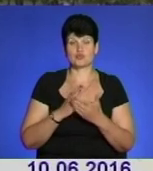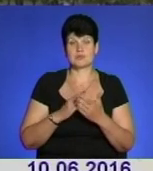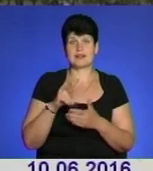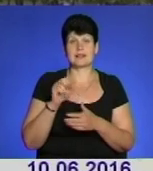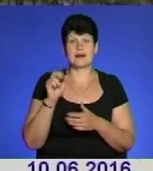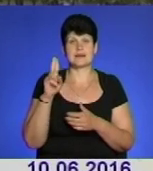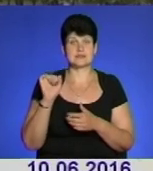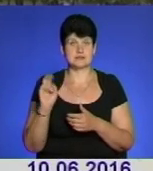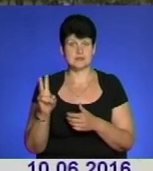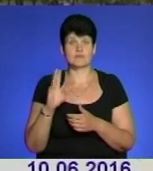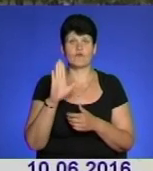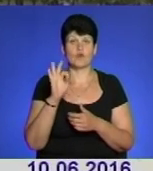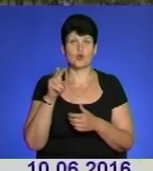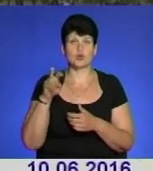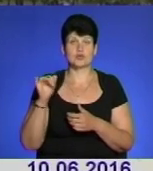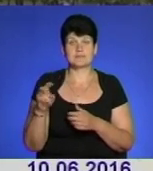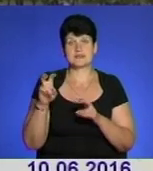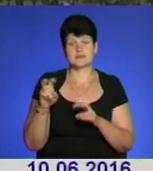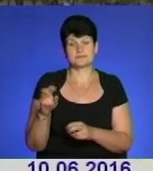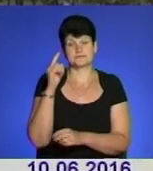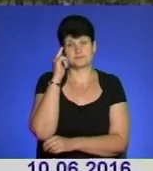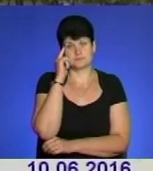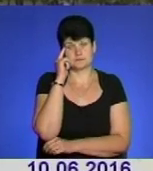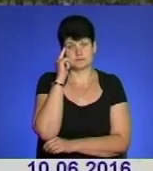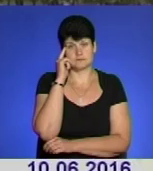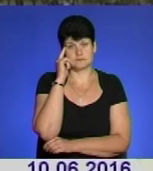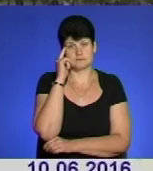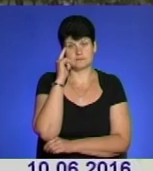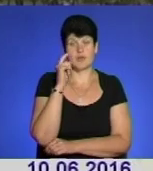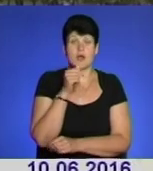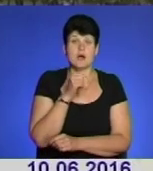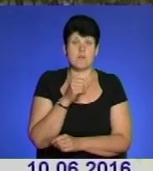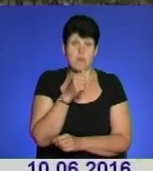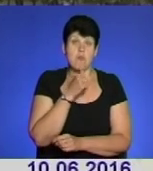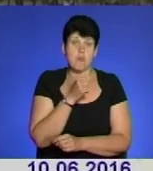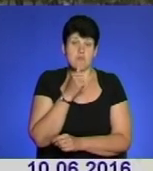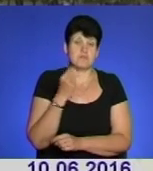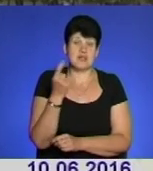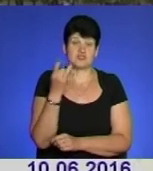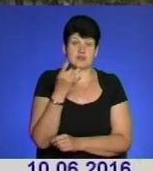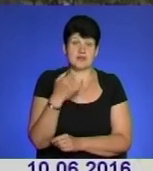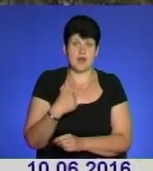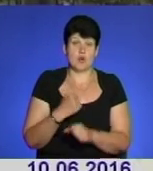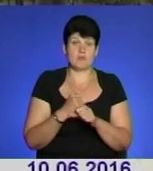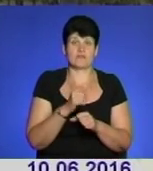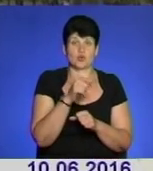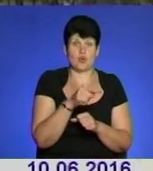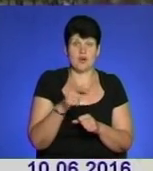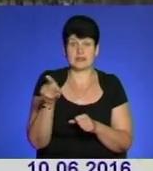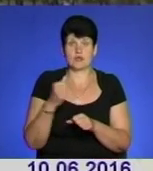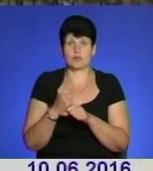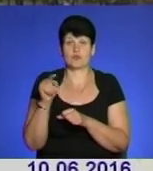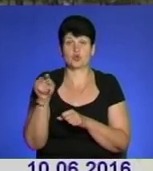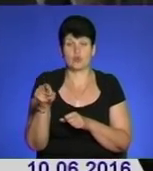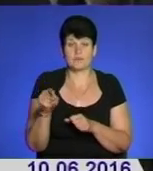Лациковим Володимиром сіли, так подумали. Думаю, попробуємо. Перший раз так каже, я то робив, ти то робив. Там. І по